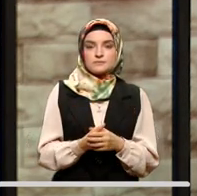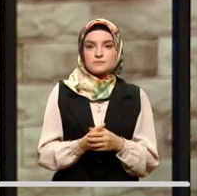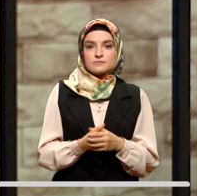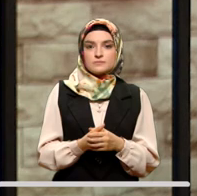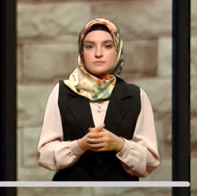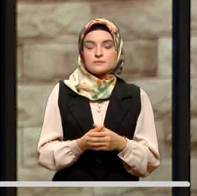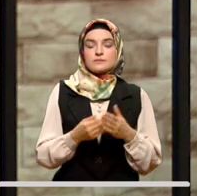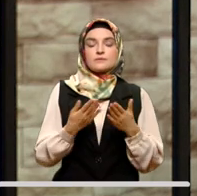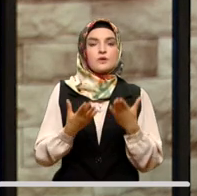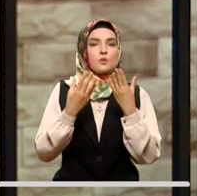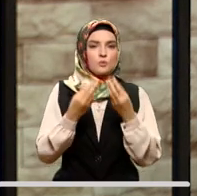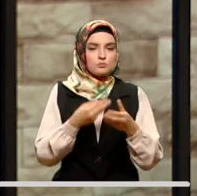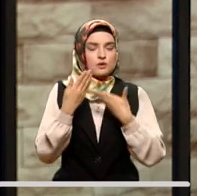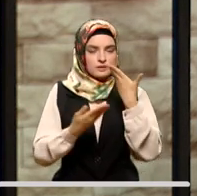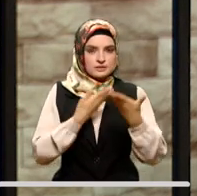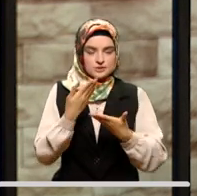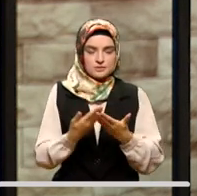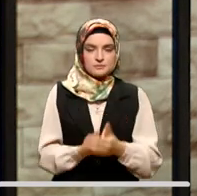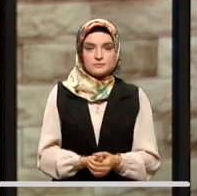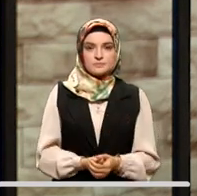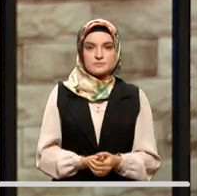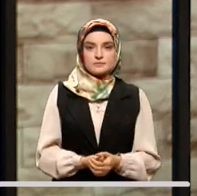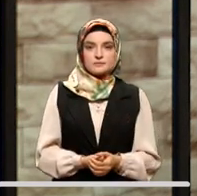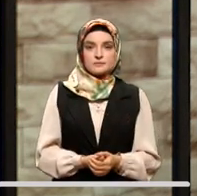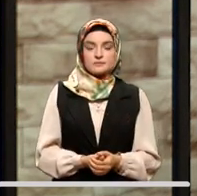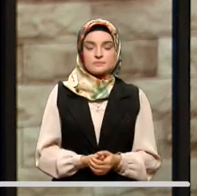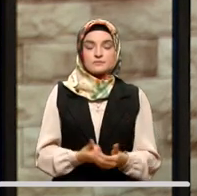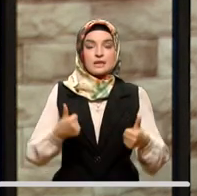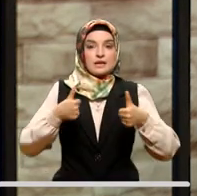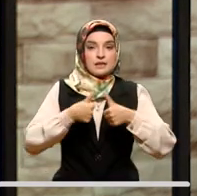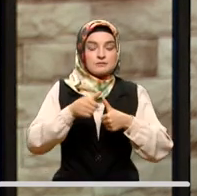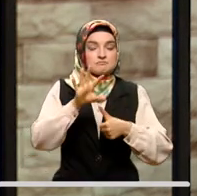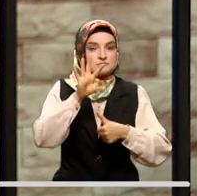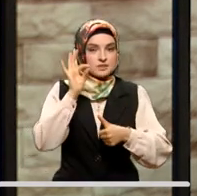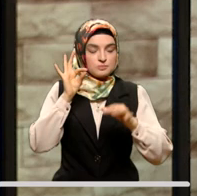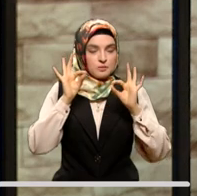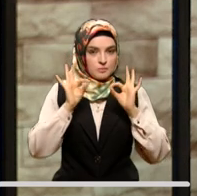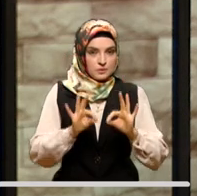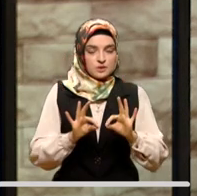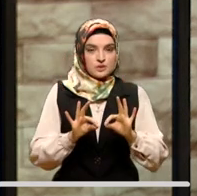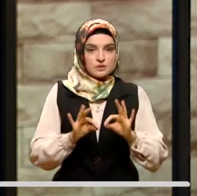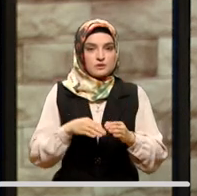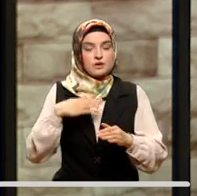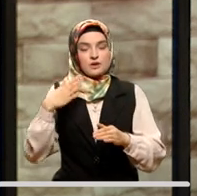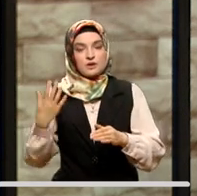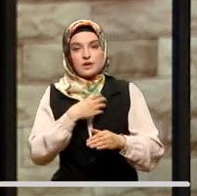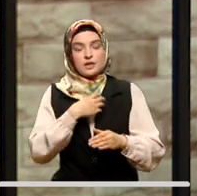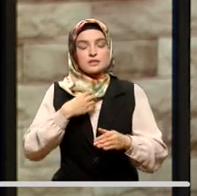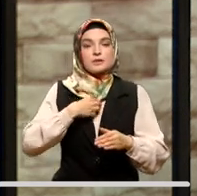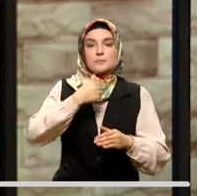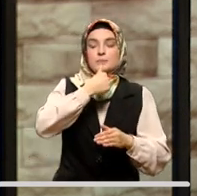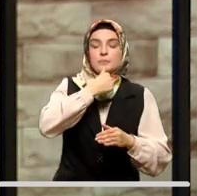toparlayarak nereye geleceğimi ifade edeceğim. Evet, eş seçimiyle başlar. Ardından anne babanın hayır